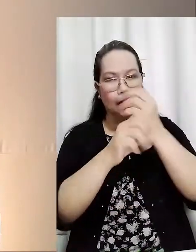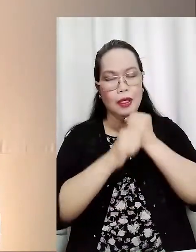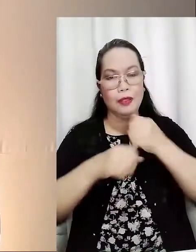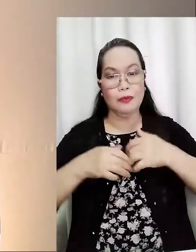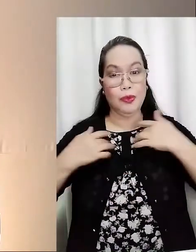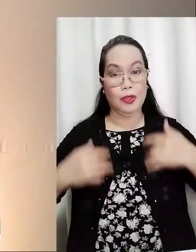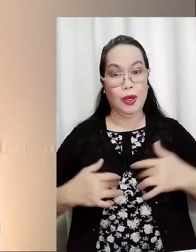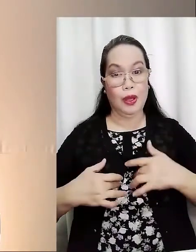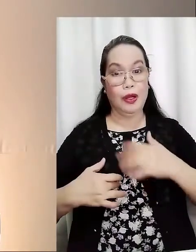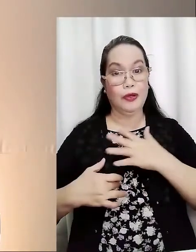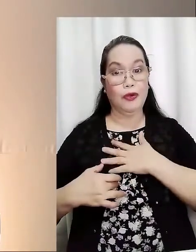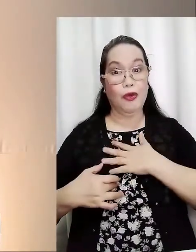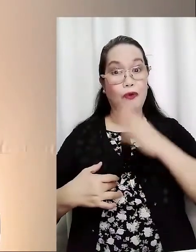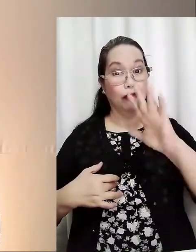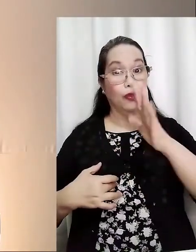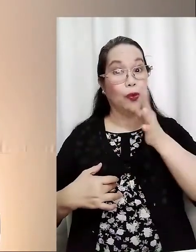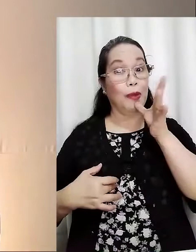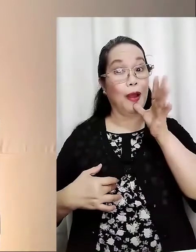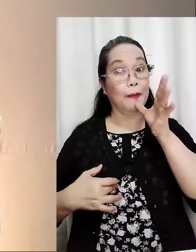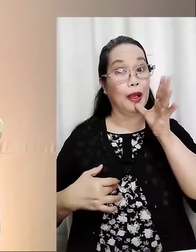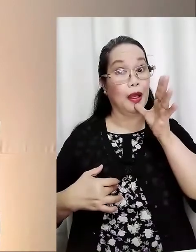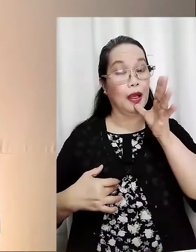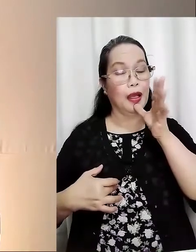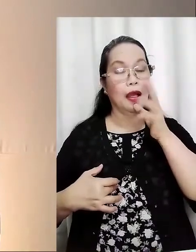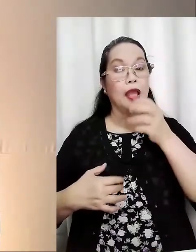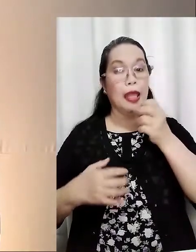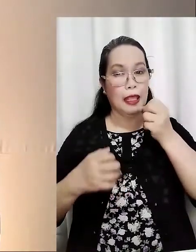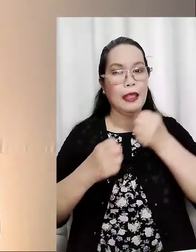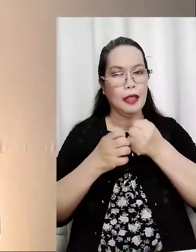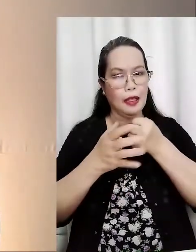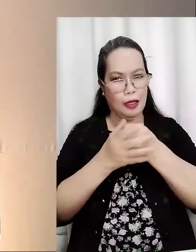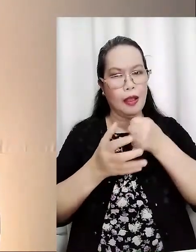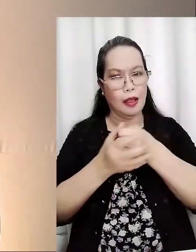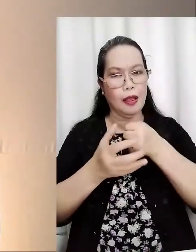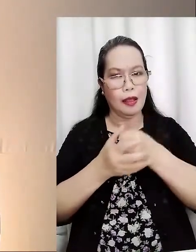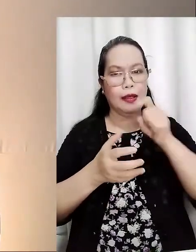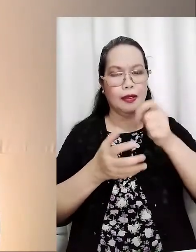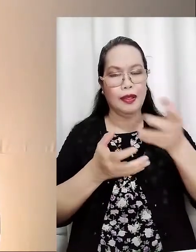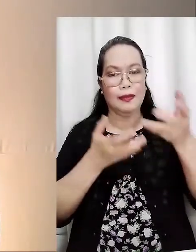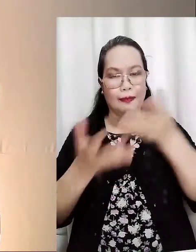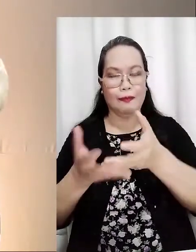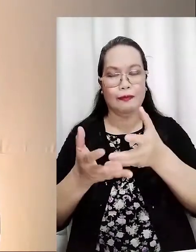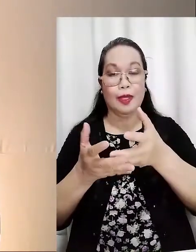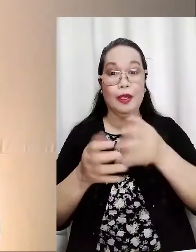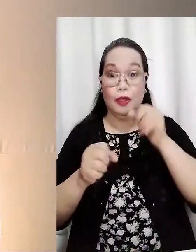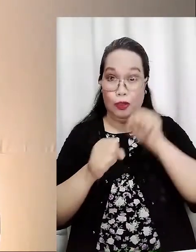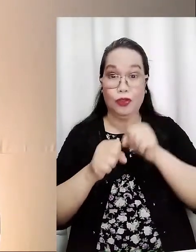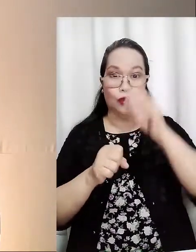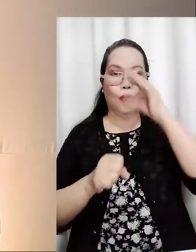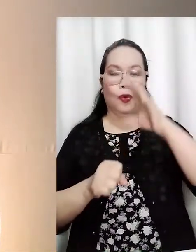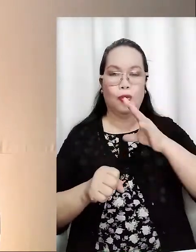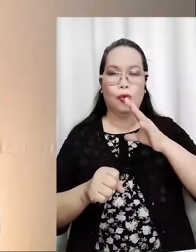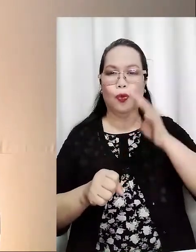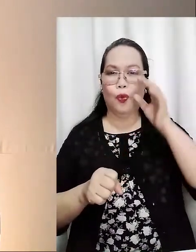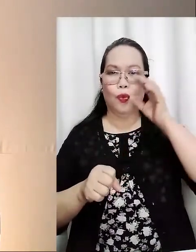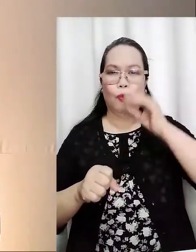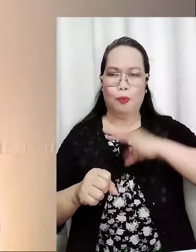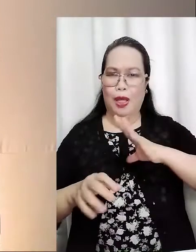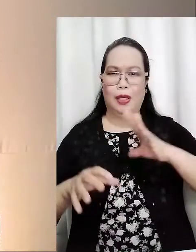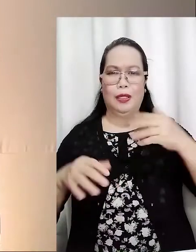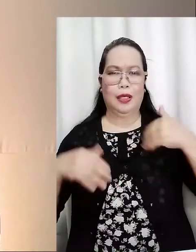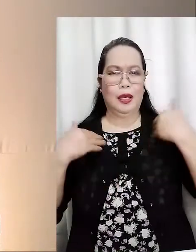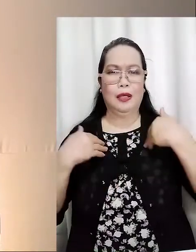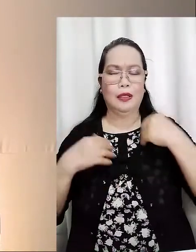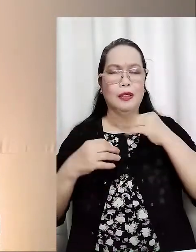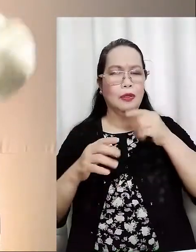kanya habang tumitibok pa ito. At yun nga ang ginawa ng binata. Kinuha niya ang puso ng nanay